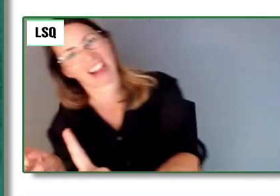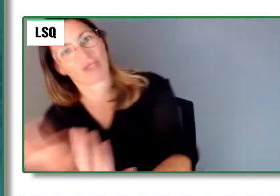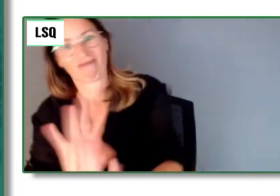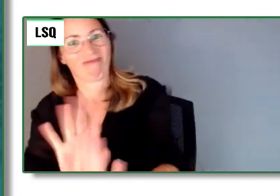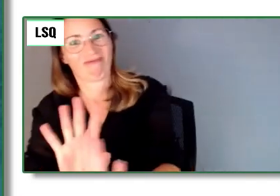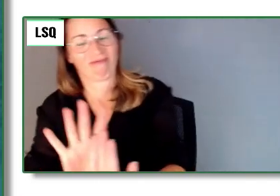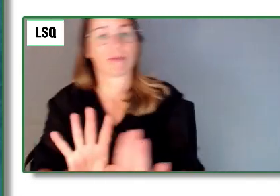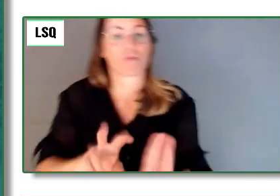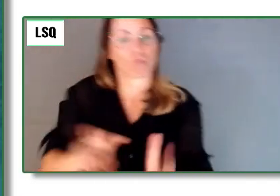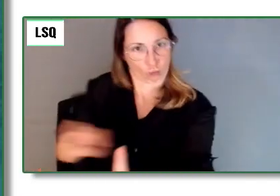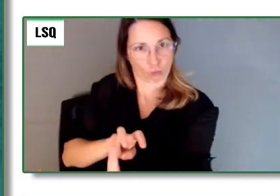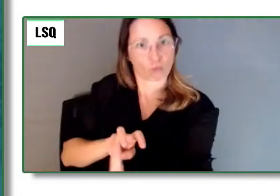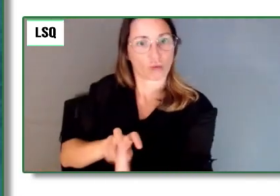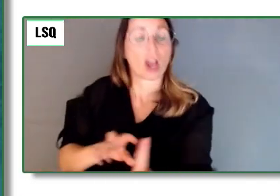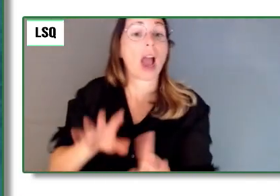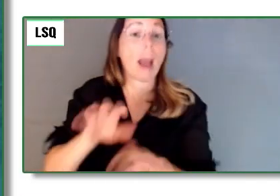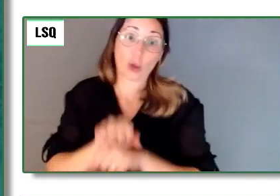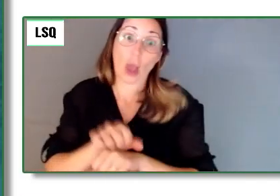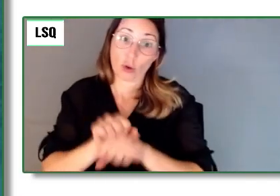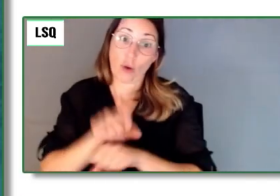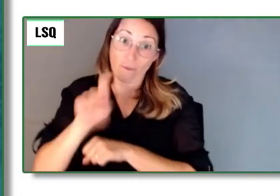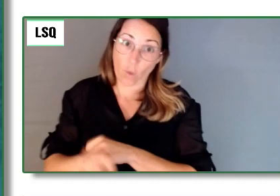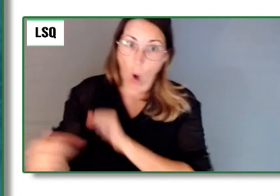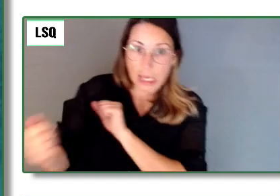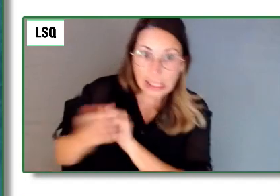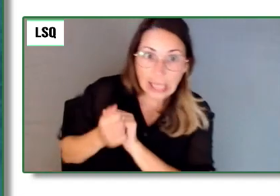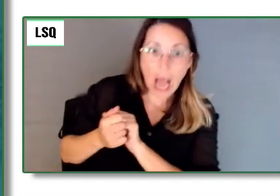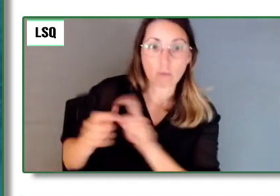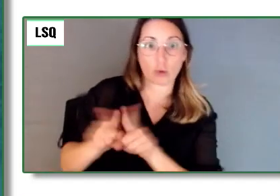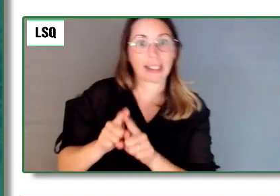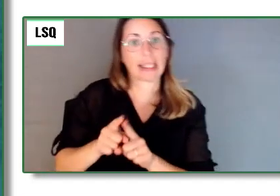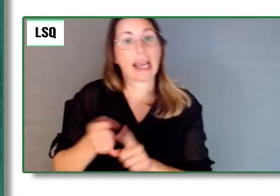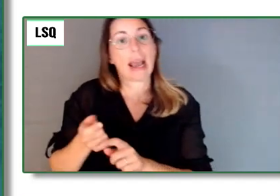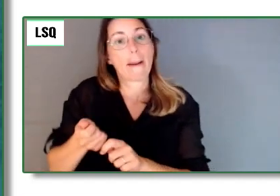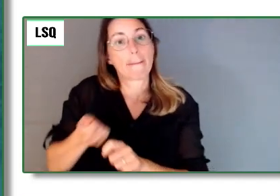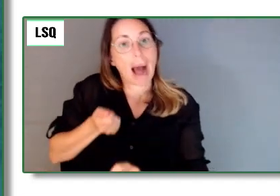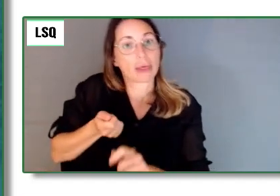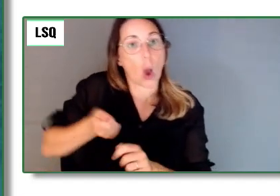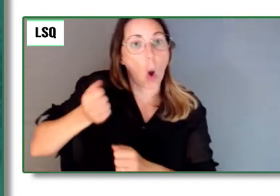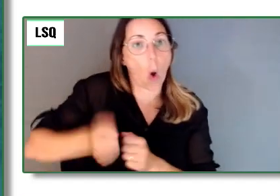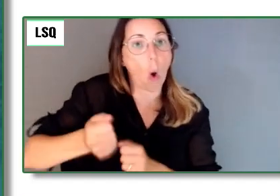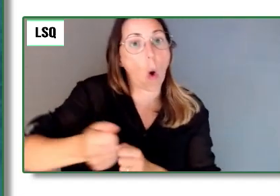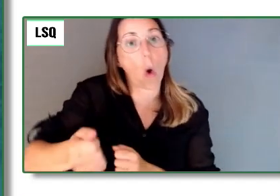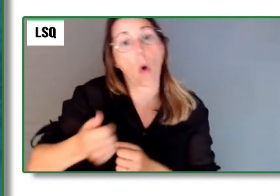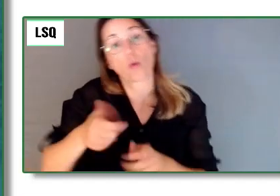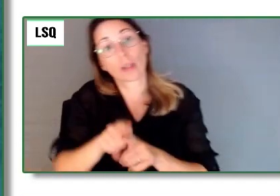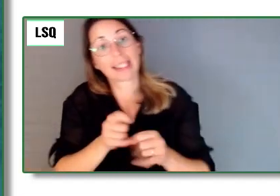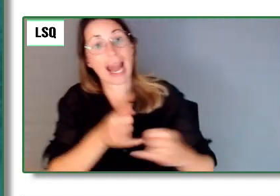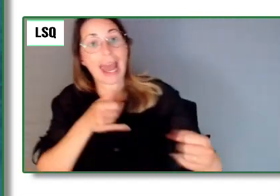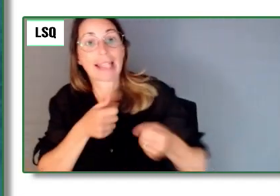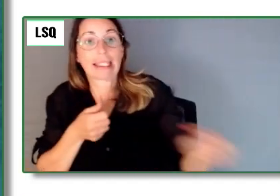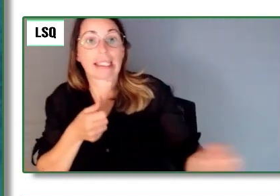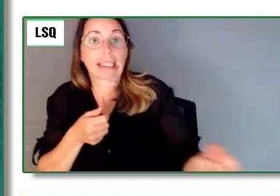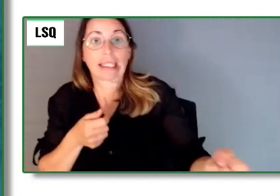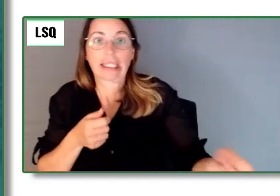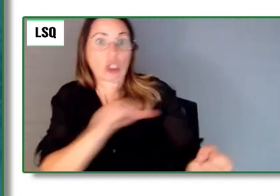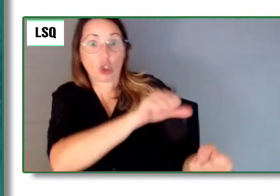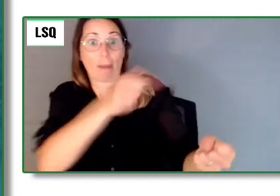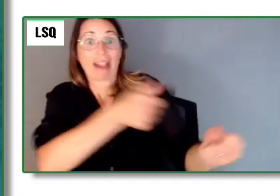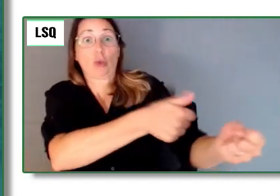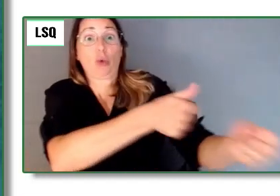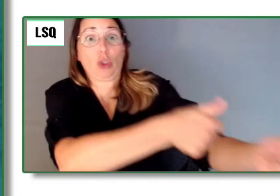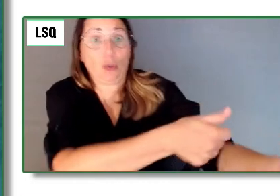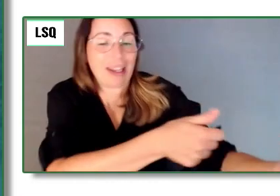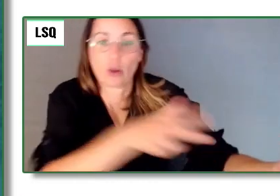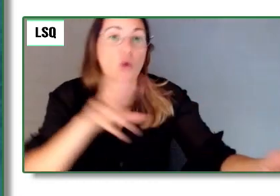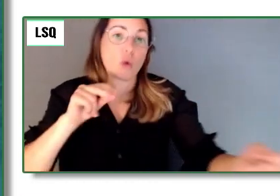guider avec la laisse, mais on ne peut pas donc les blâmer s'il y a un obstacle. Donc, il faut avoir les deux, un pôle, un bâton et